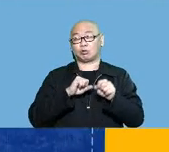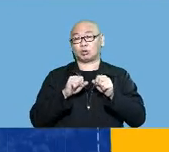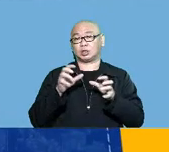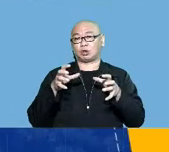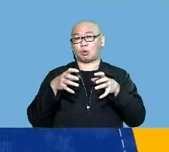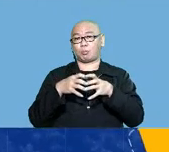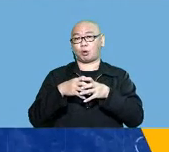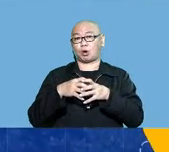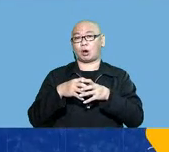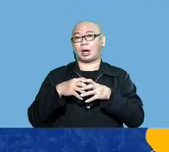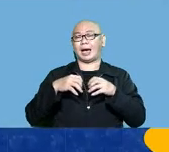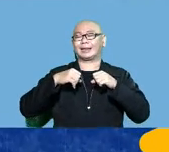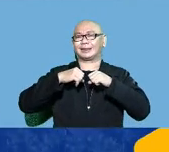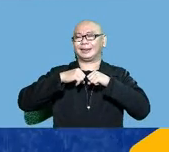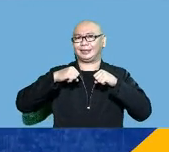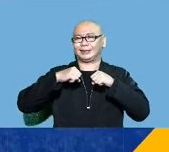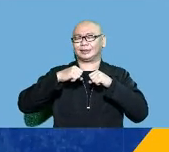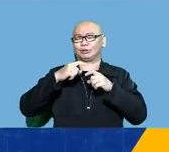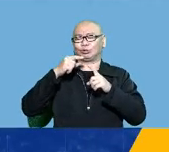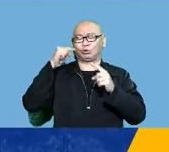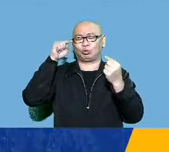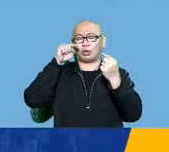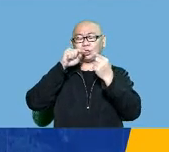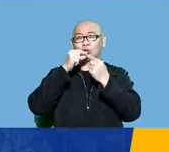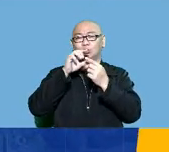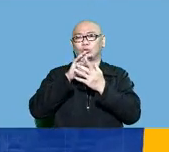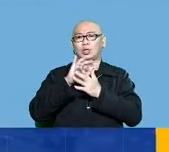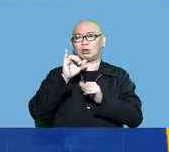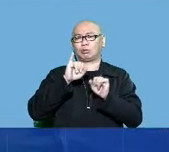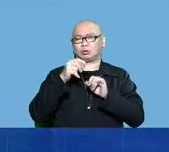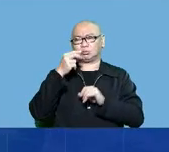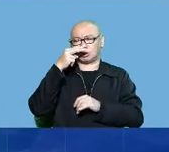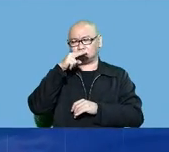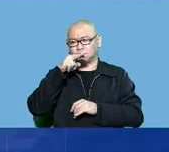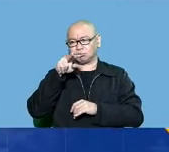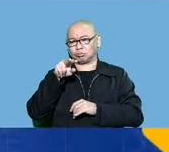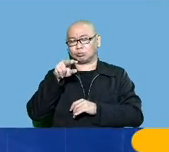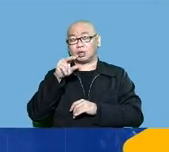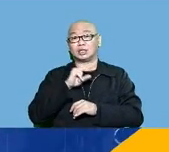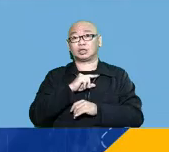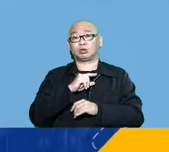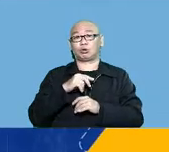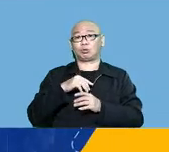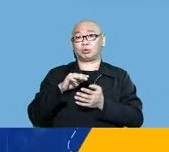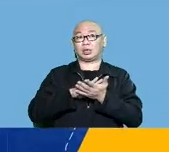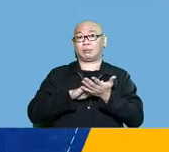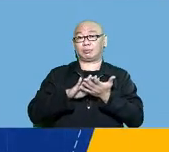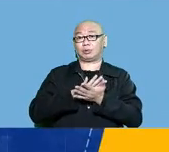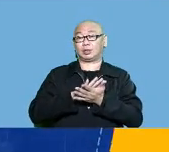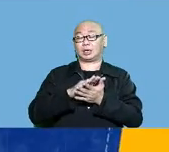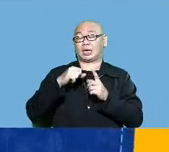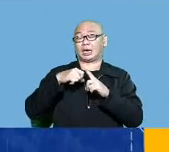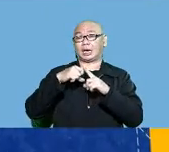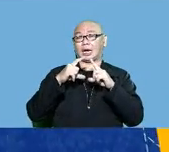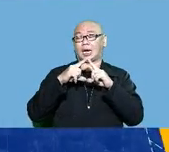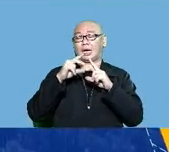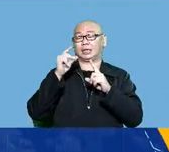kelompok atlet. Upaya ini bertujuan untuk mengidentifikasi individu dengan risiko komplikasi kardiovaskuler saat